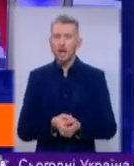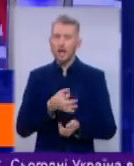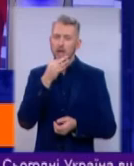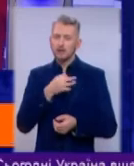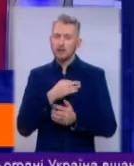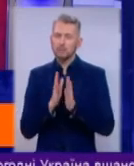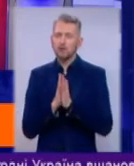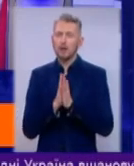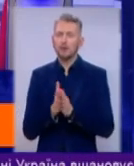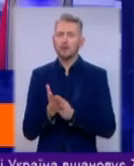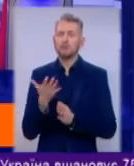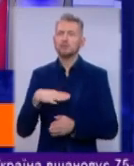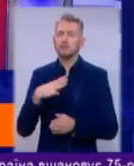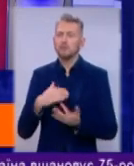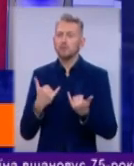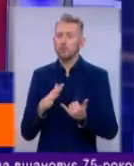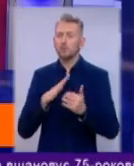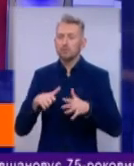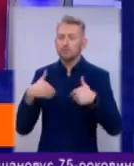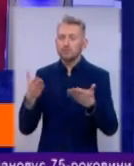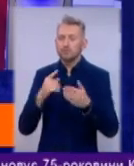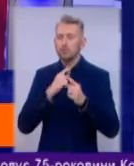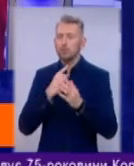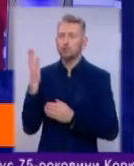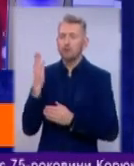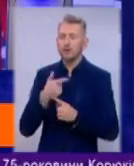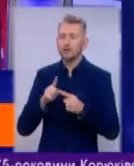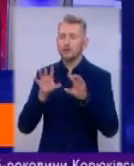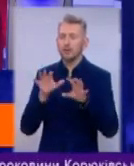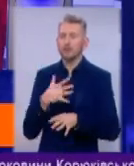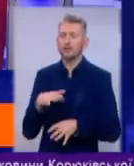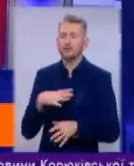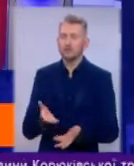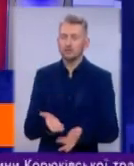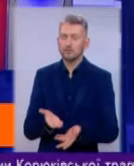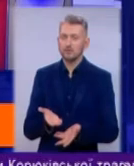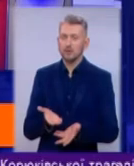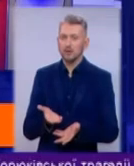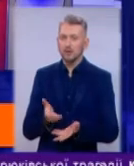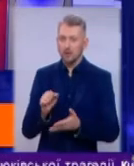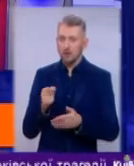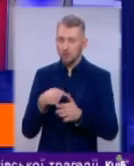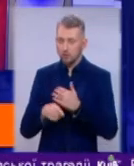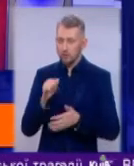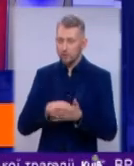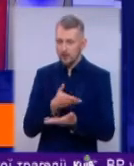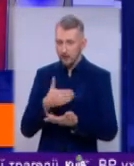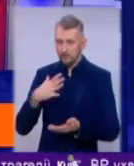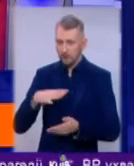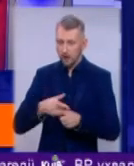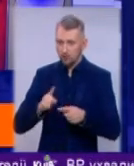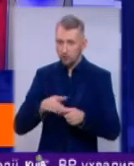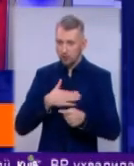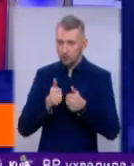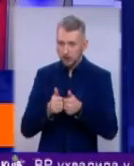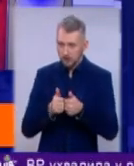ласка, для чого тоді його сьогодні винесли і проголосували цей закон? Тому що від нас чекає цього, наші